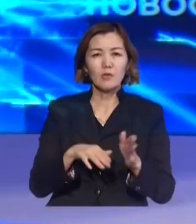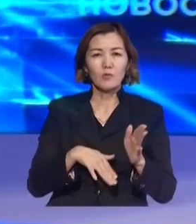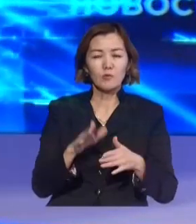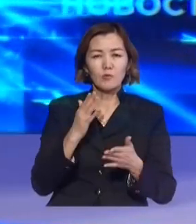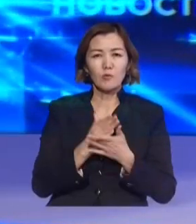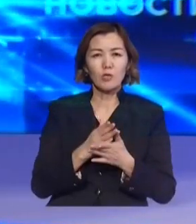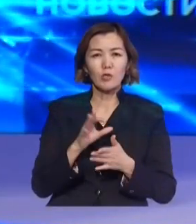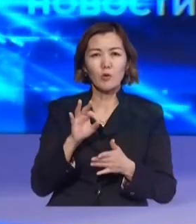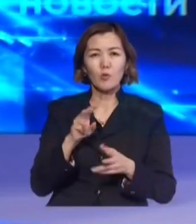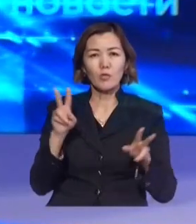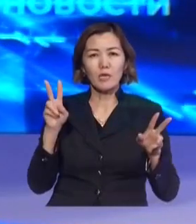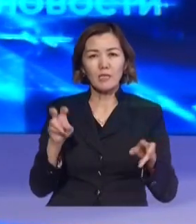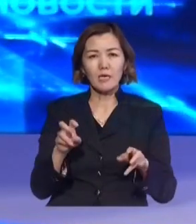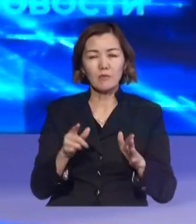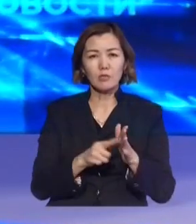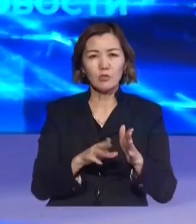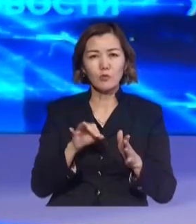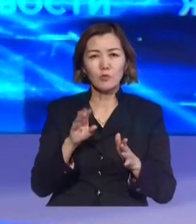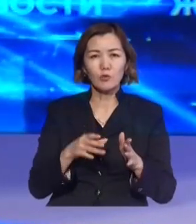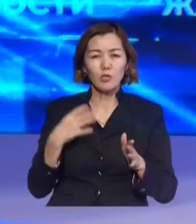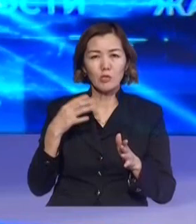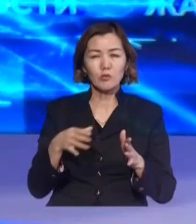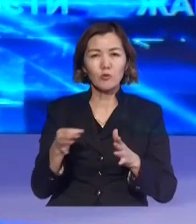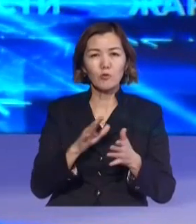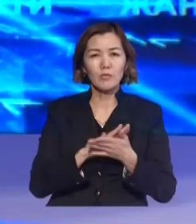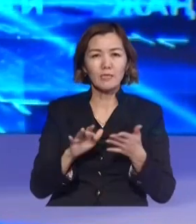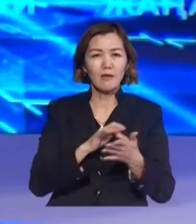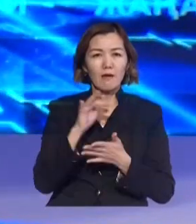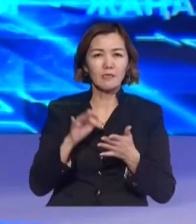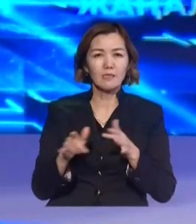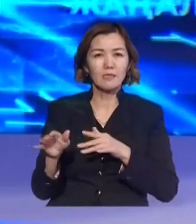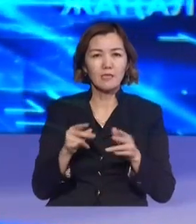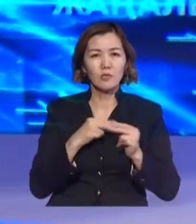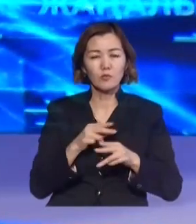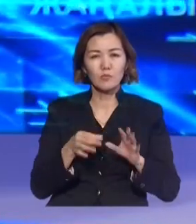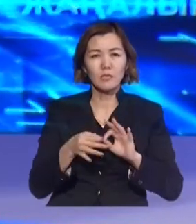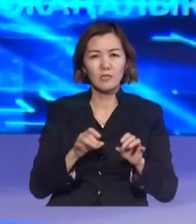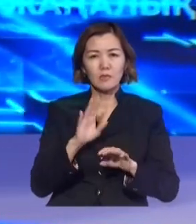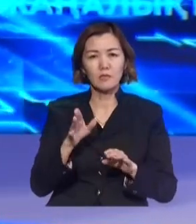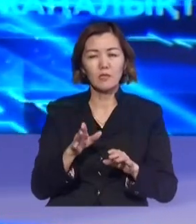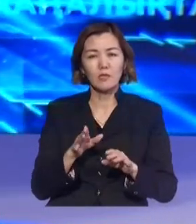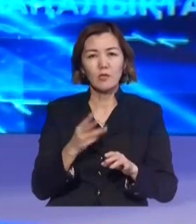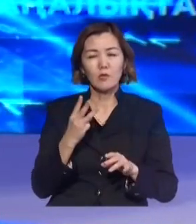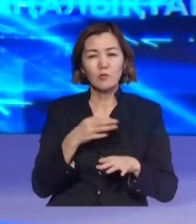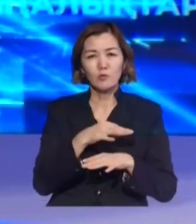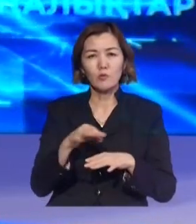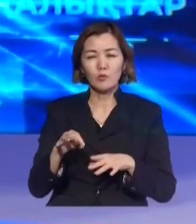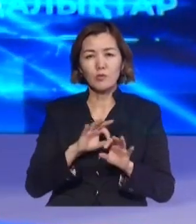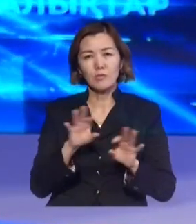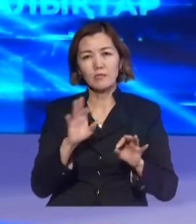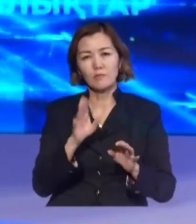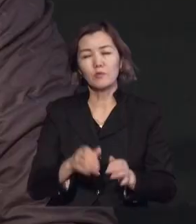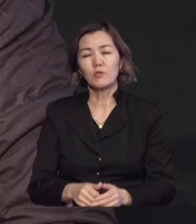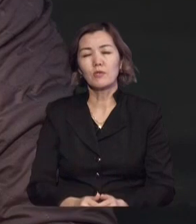ортақ мәселеде Жетісу, Түркістан, Қызылорда облыстарындағы Таза Қазақстан акциясының жұмыстарына тоқталамыз. Кезек үш өңір тілшілерінде.